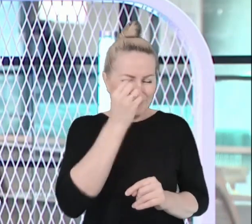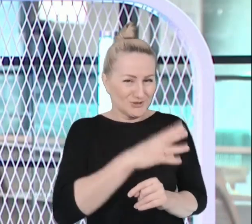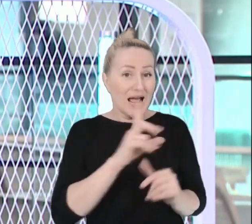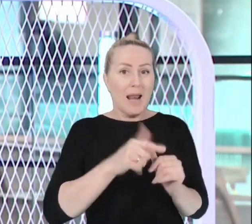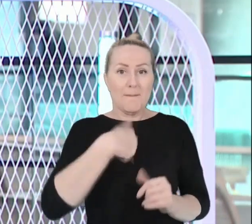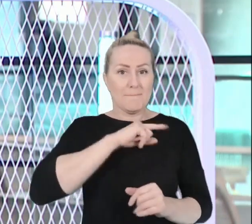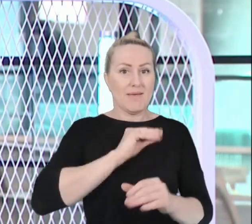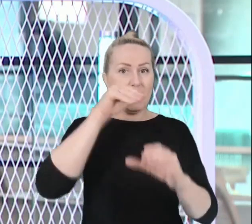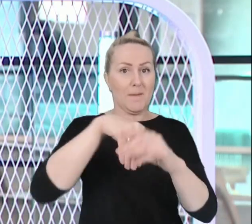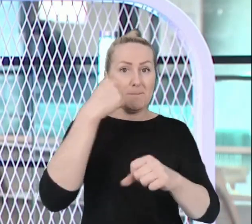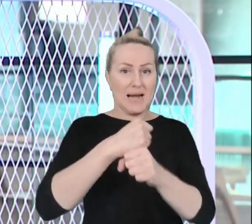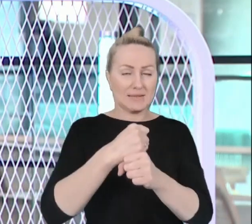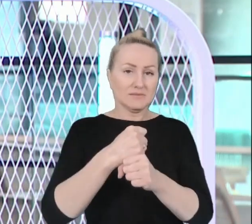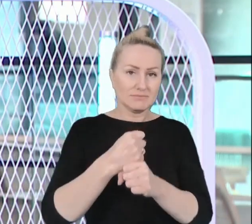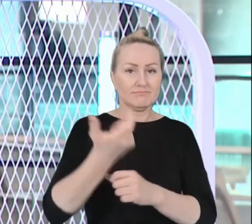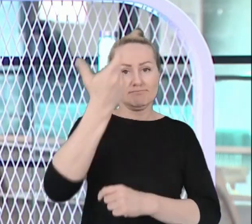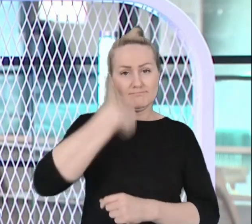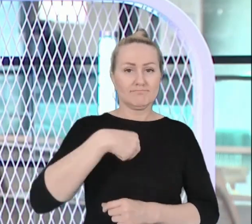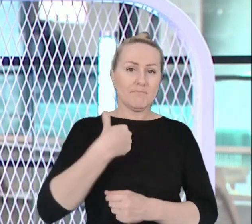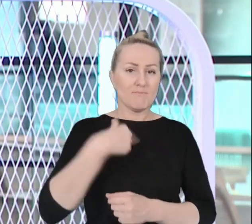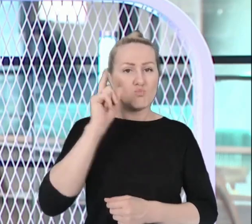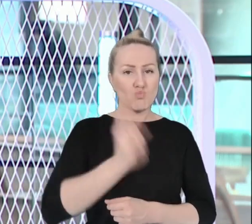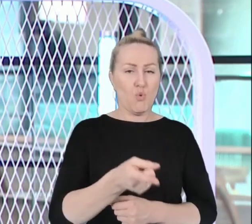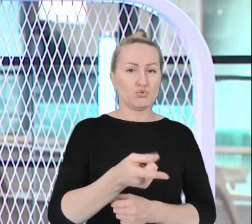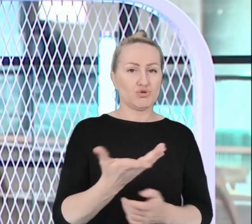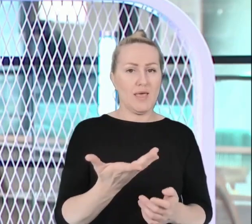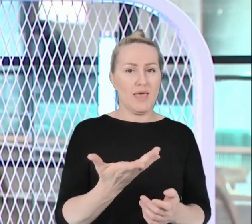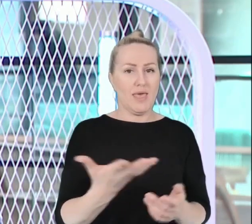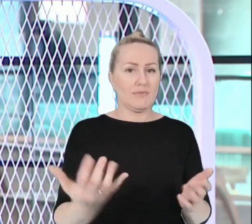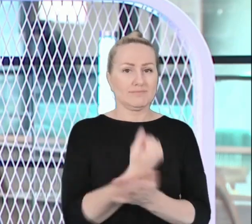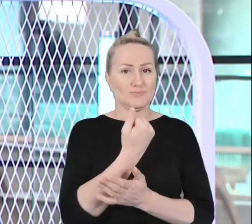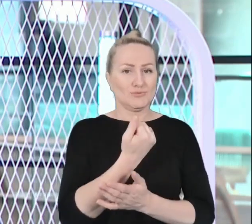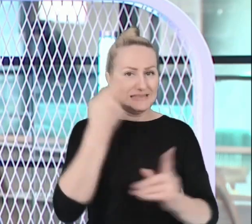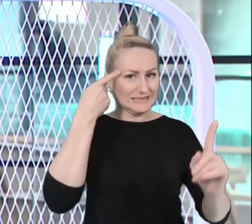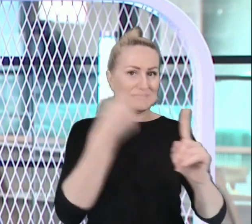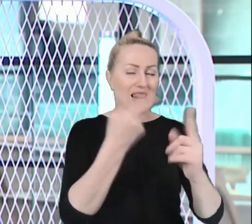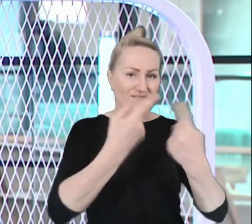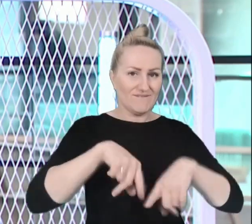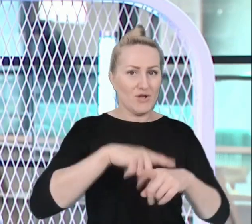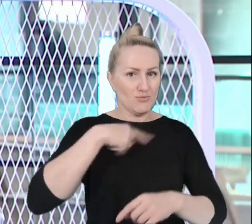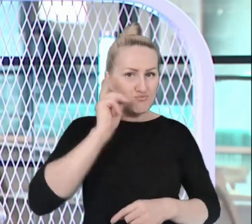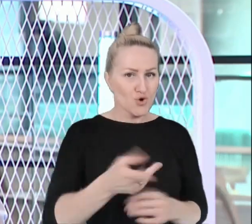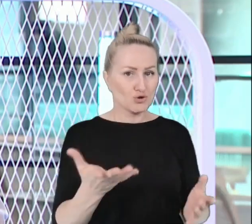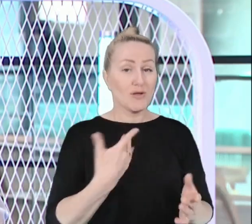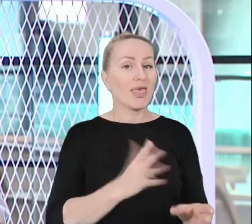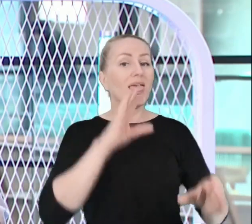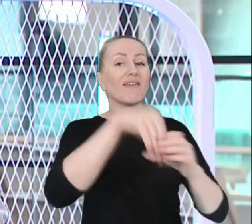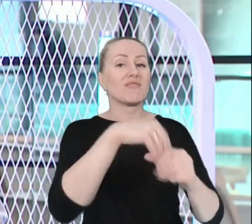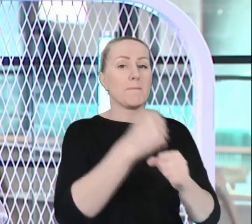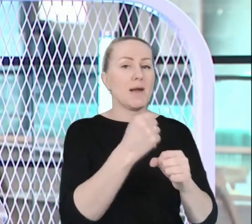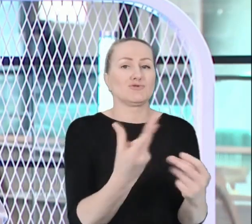ma osiągnąć pewnego rodzaju cele, tak? Jest w tej organizacji po coś.